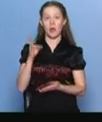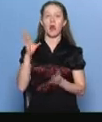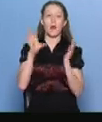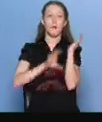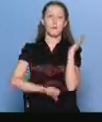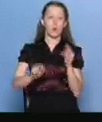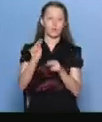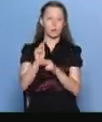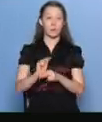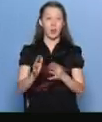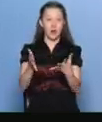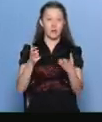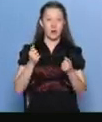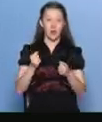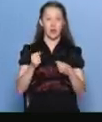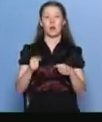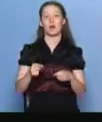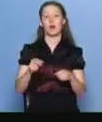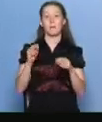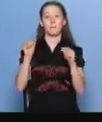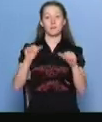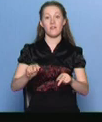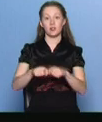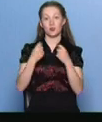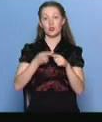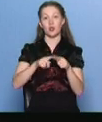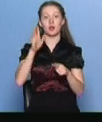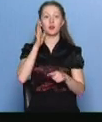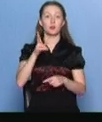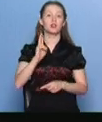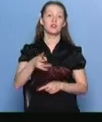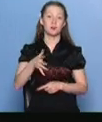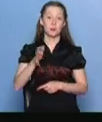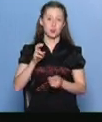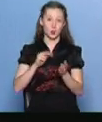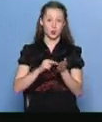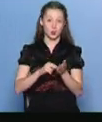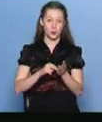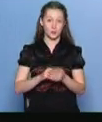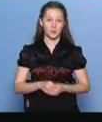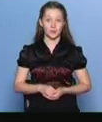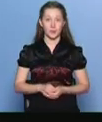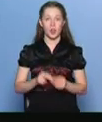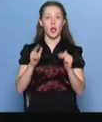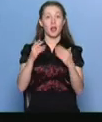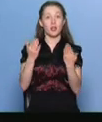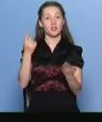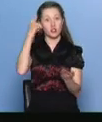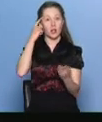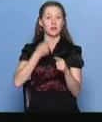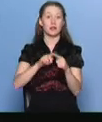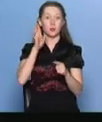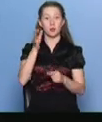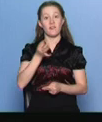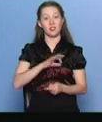принятия поправок в Кодекс об административных правонарушениях сумма составит уже 2500. Как вы считаете, будет это эффективно или